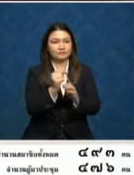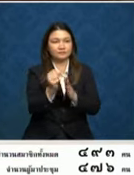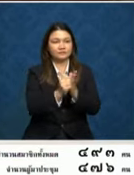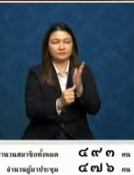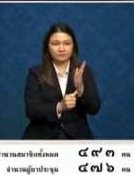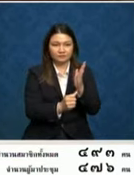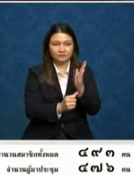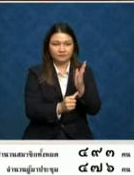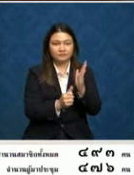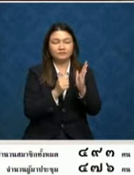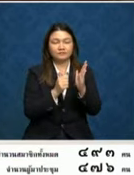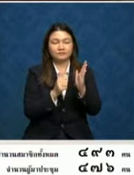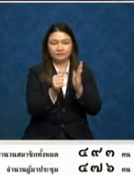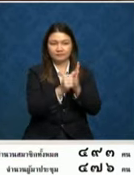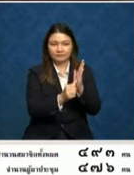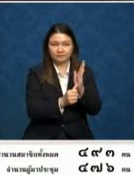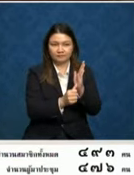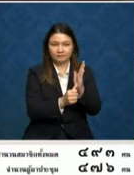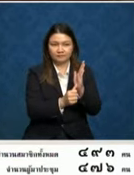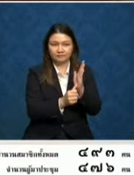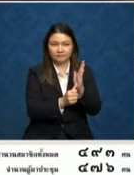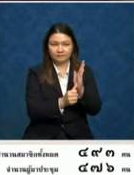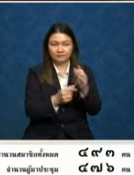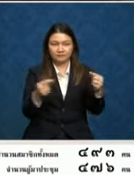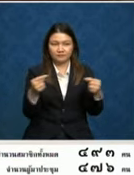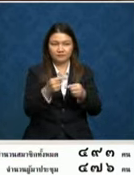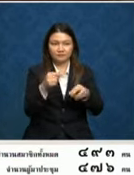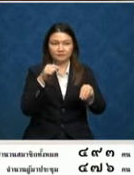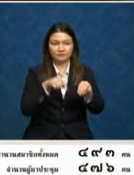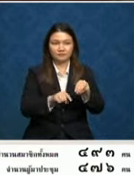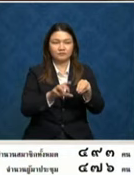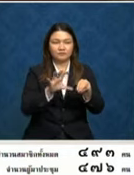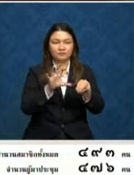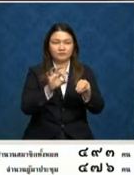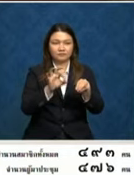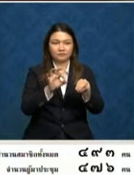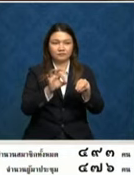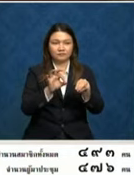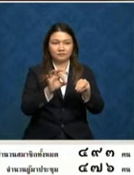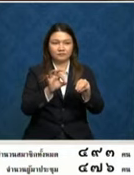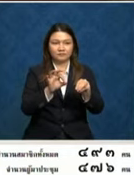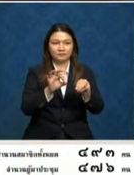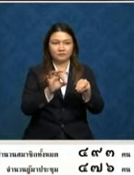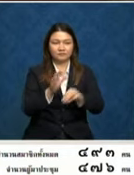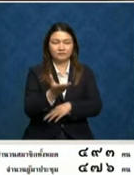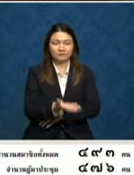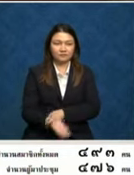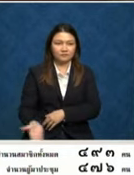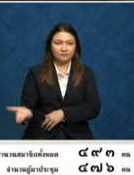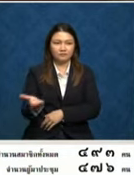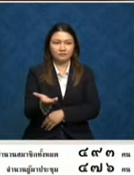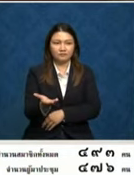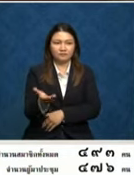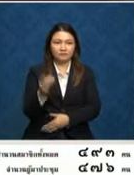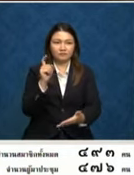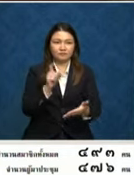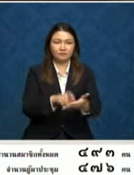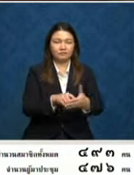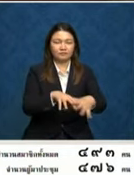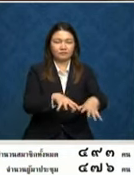ไขในมาตรา9นี้นะครับขอให้กดปุ่ม